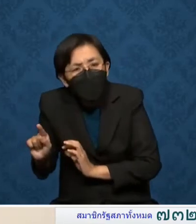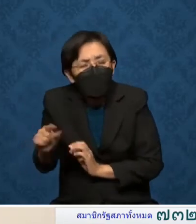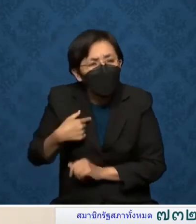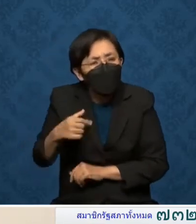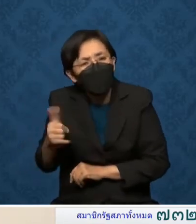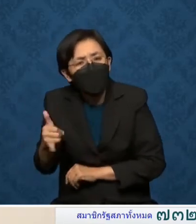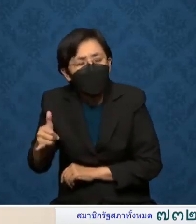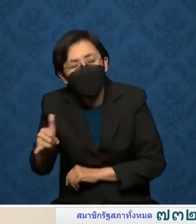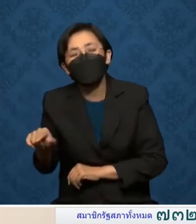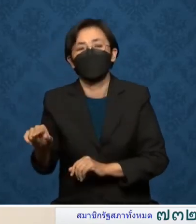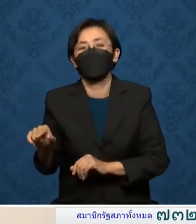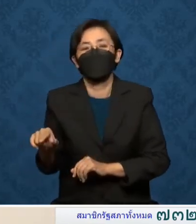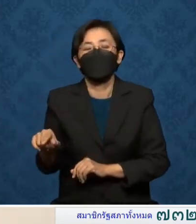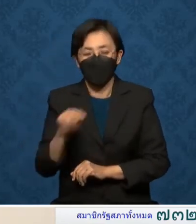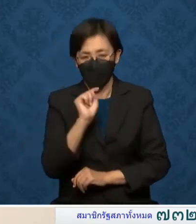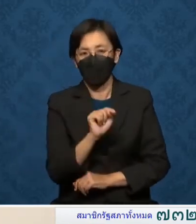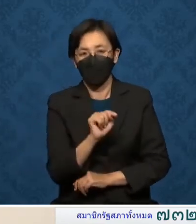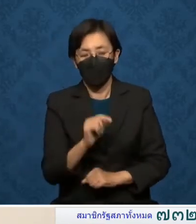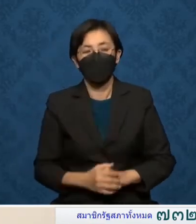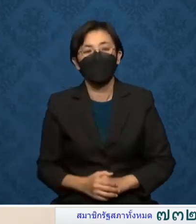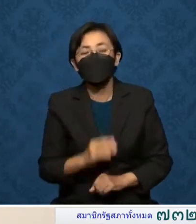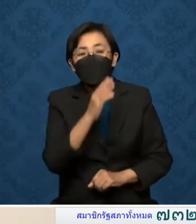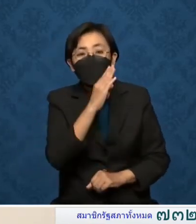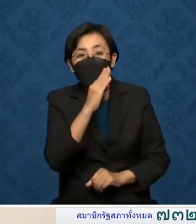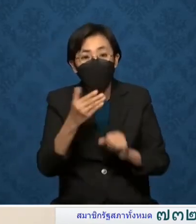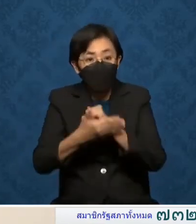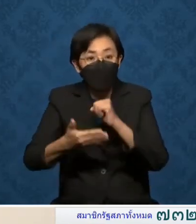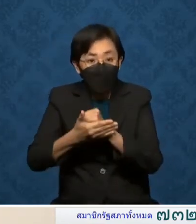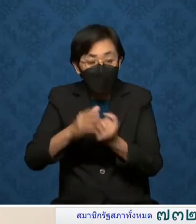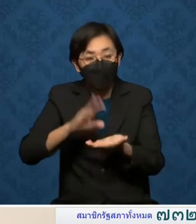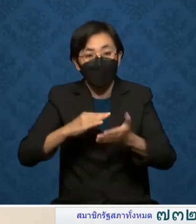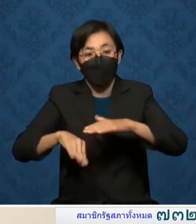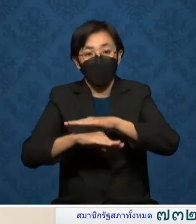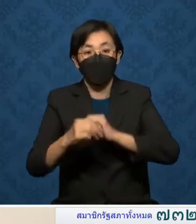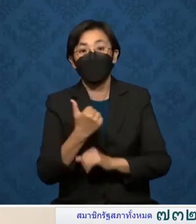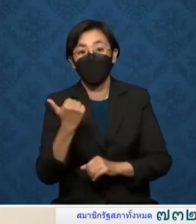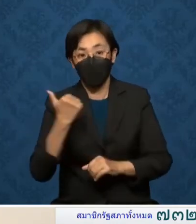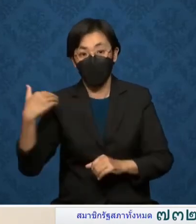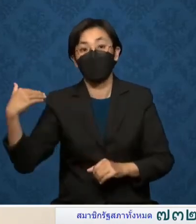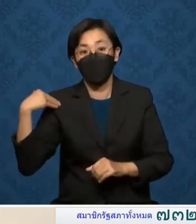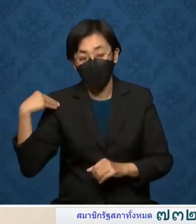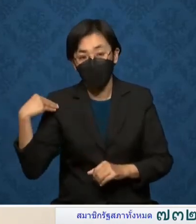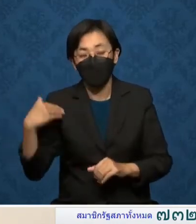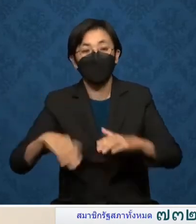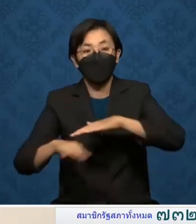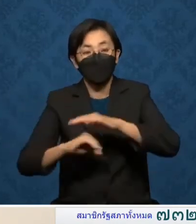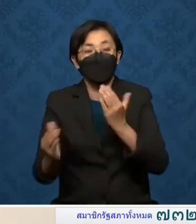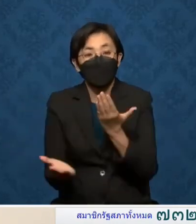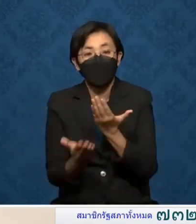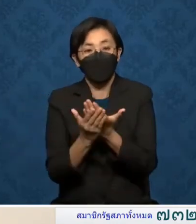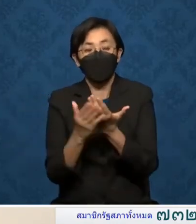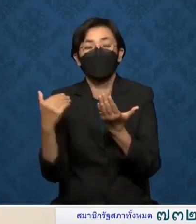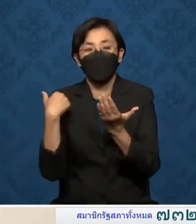ตานี้นะครัรู้หคนดูเี่ย แต่ถาเป็เรื่องยาซปตด แล้มีหลกฐานอย่อื่นขอบค